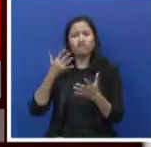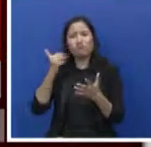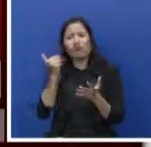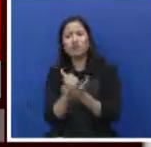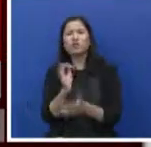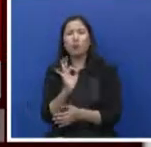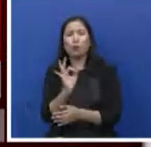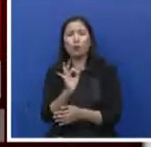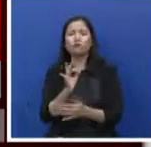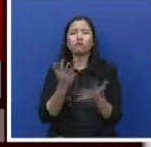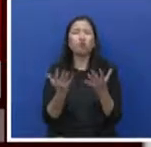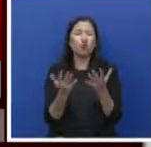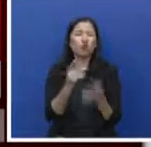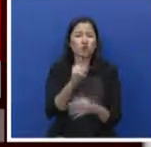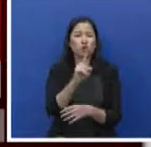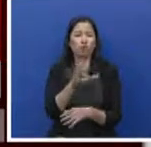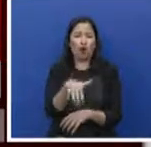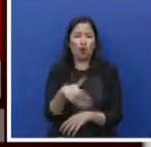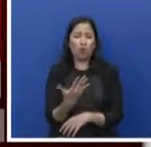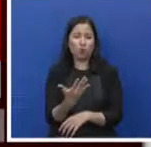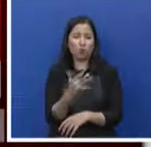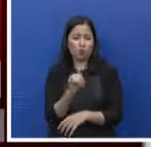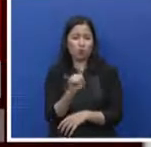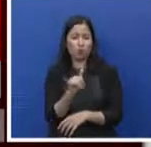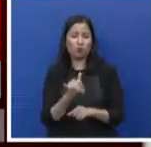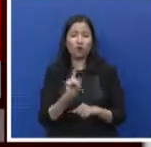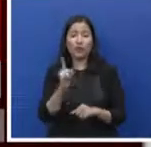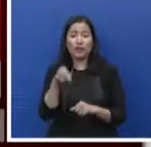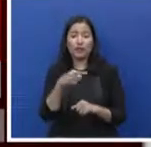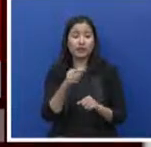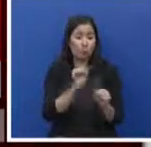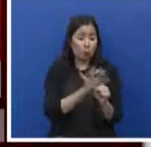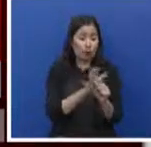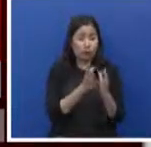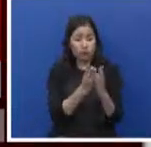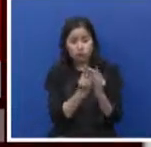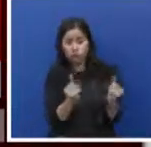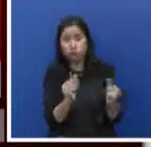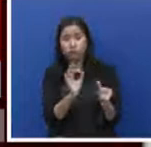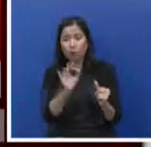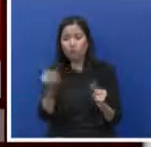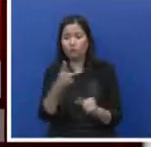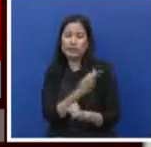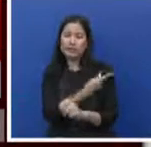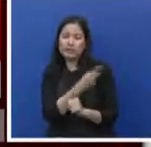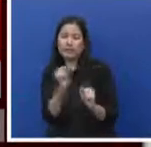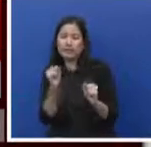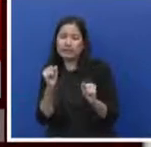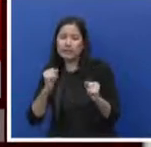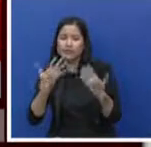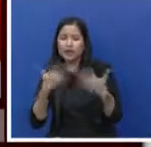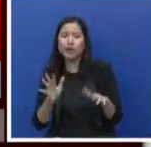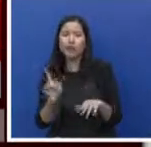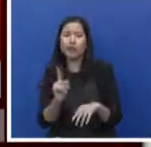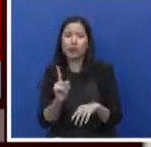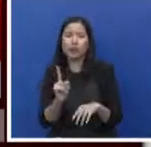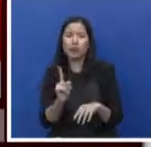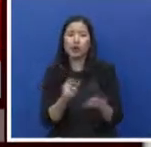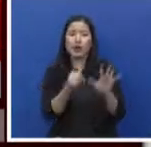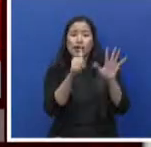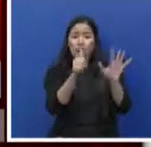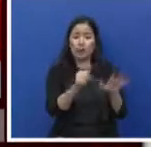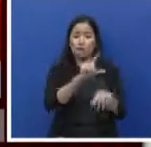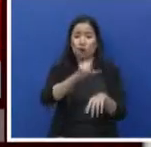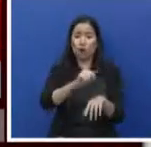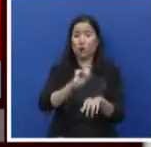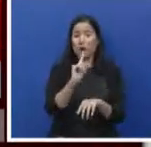itu kira-kira sekitar 1 tahun. Jadi sebelum itu hilang ya kita harus selesai vaksinnya. Nah, yang 6 bulan pertama kita hanya